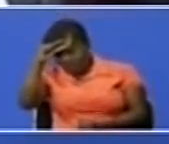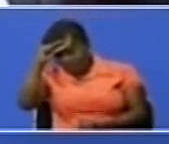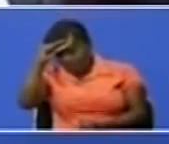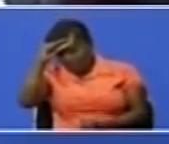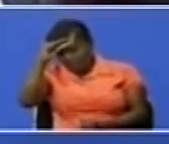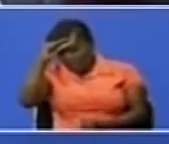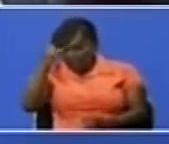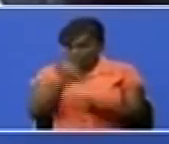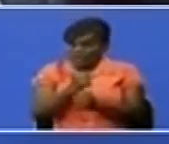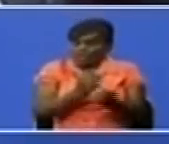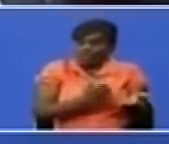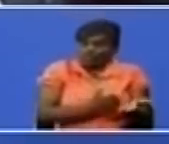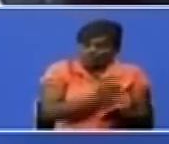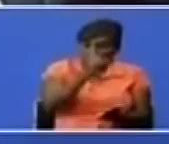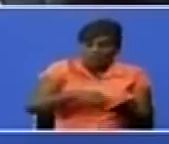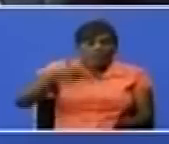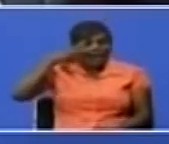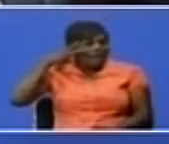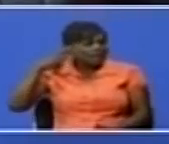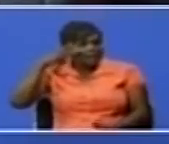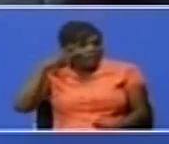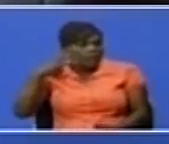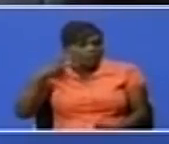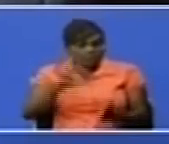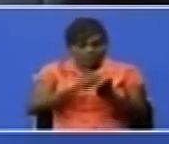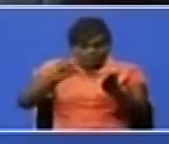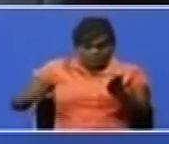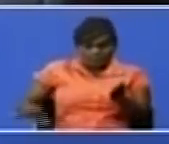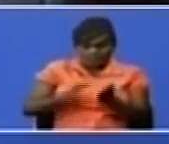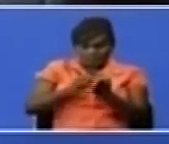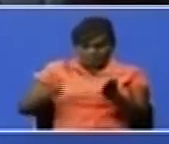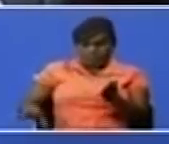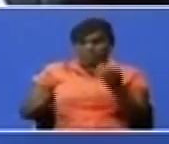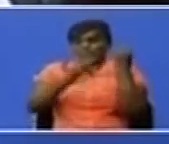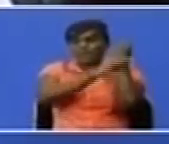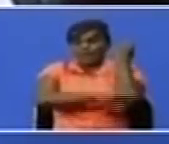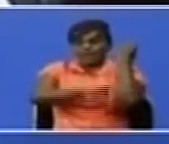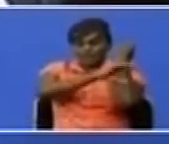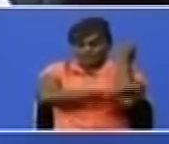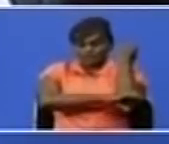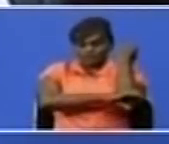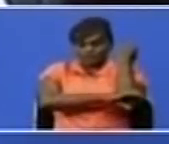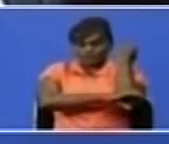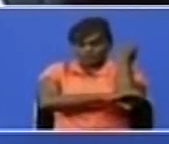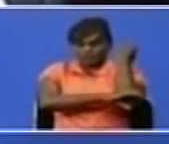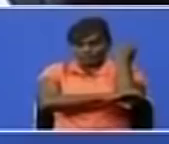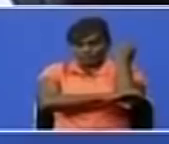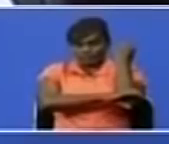ili kuhakikisha kwamba Al-Shabaab na hawa wagaidi watolewe hii inchi mbaye na wale